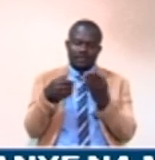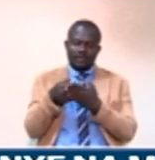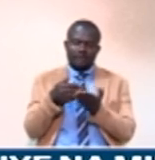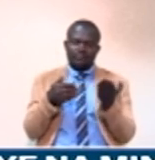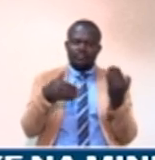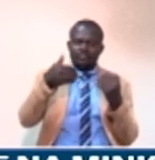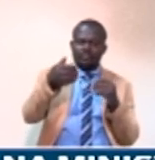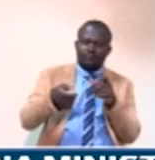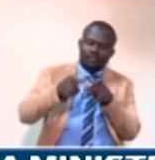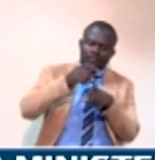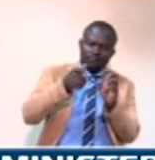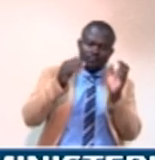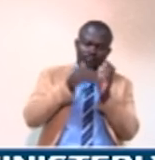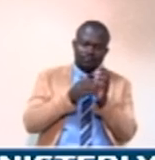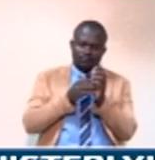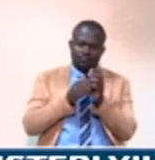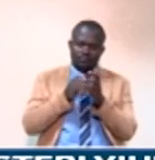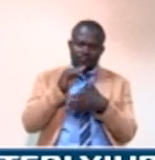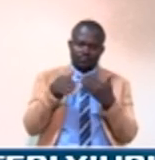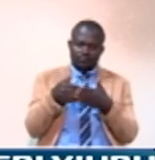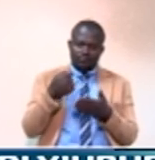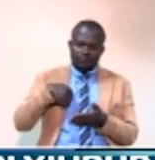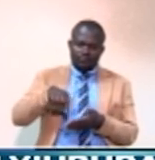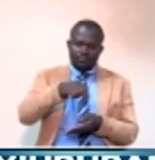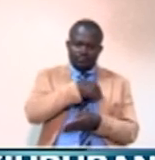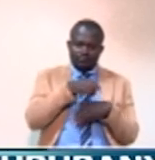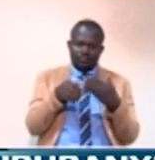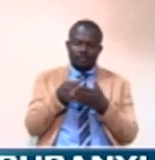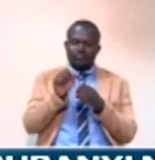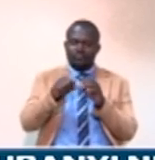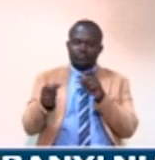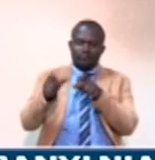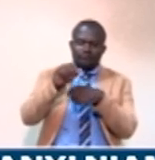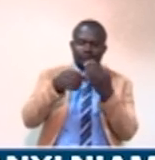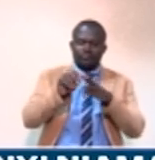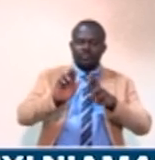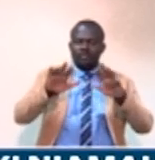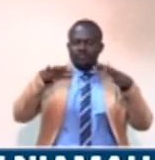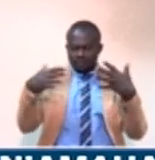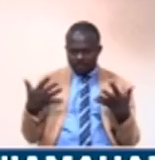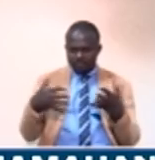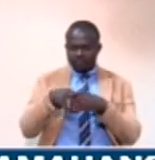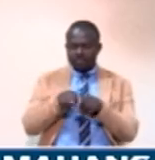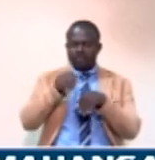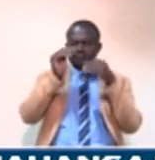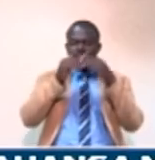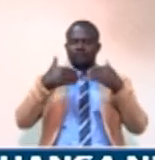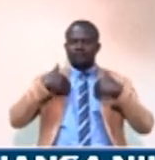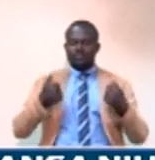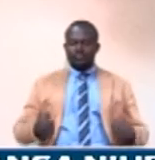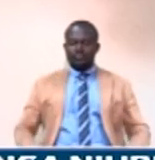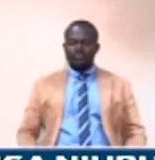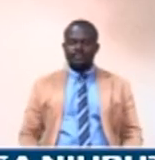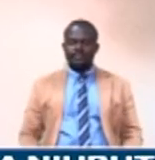igenda yiyongera, ariko nanone mu gihe koko iyi mibare ishobora no kwiyongera, mwiteguye bingana bite nk'inzego z'ubuzima?